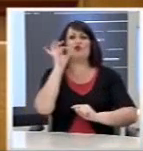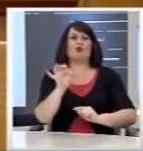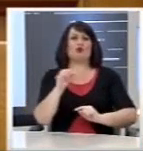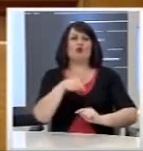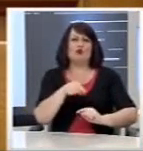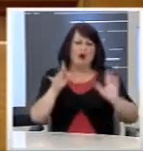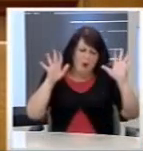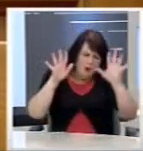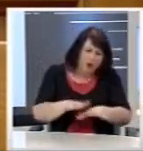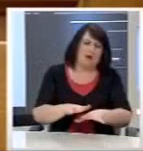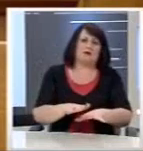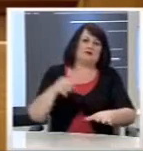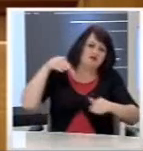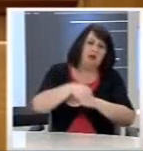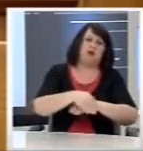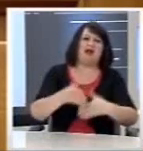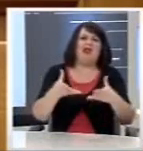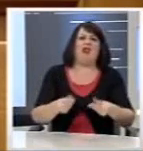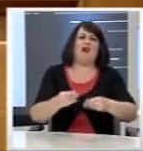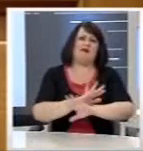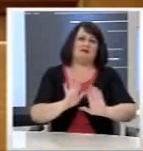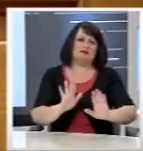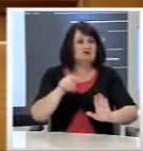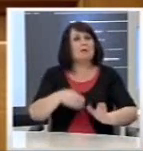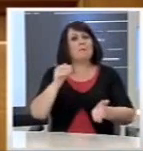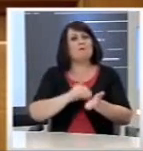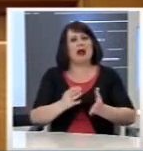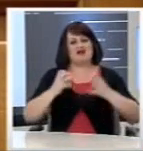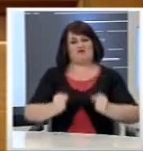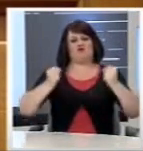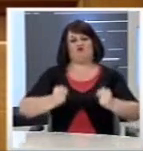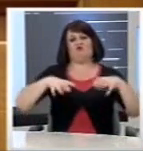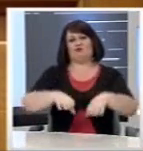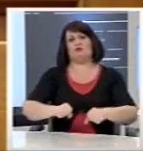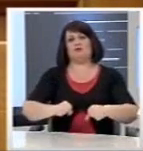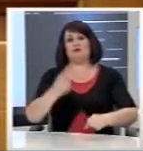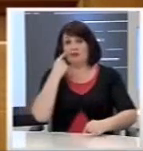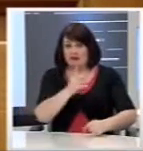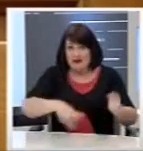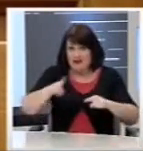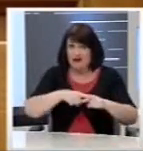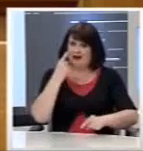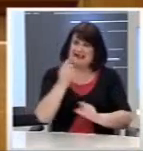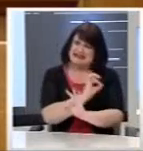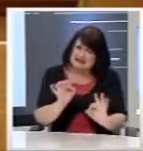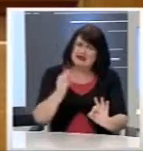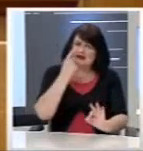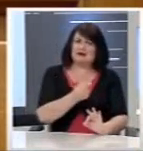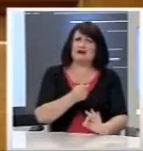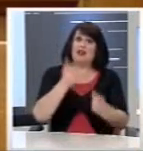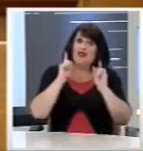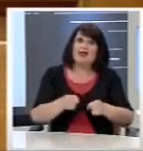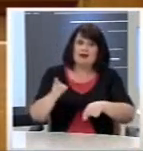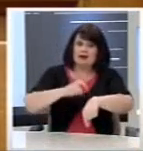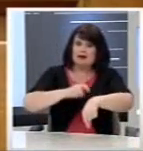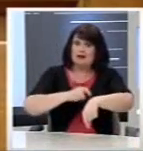κρατήσουν βουλιαγμένη παρά μονάχα στη λάσπη, προκειμένου να ξανάρθουν στις καρέκλες της εξουσίας. Και αυτό ο ελληνικός λαός, να είστε σίγουρος, θα το κρίνει όταν έρθει η